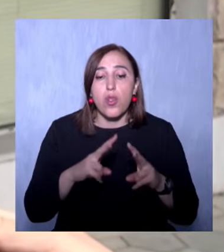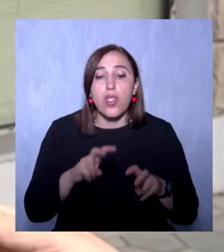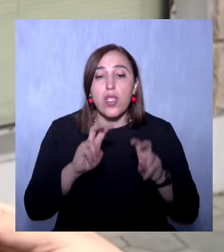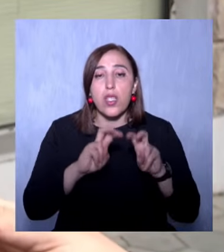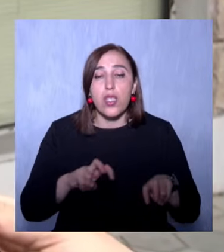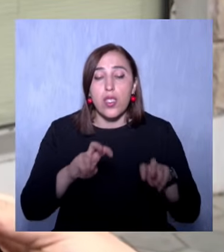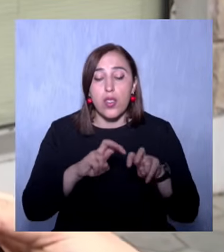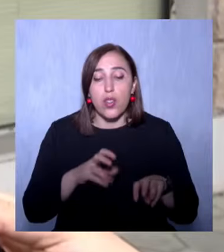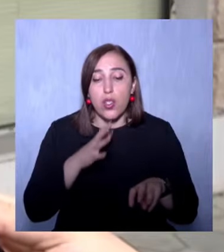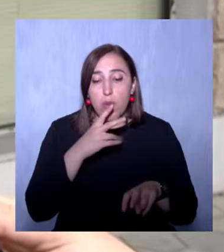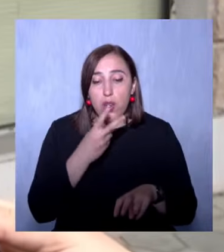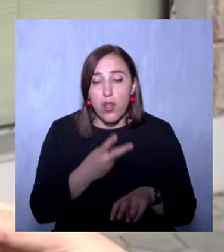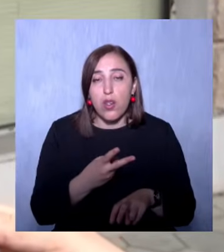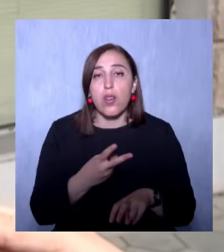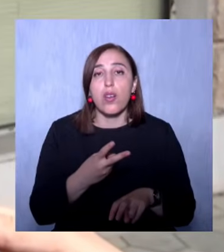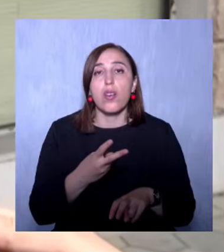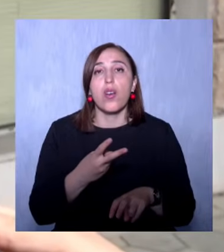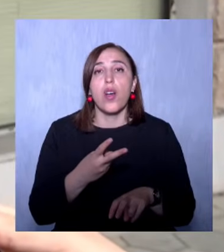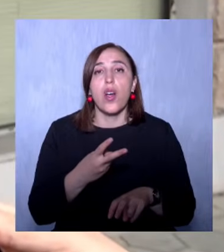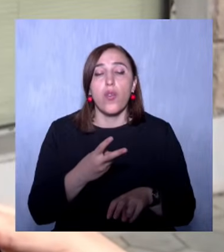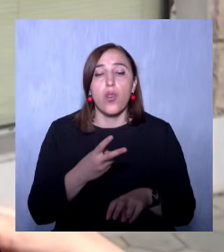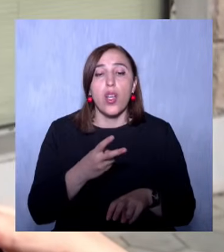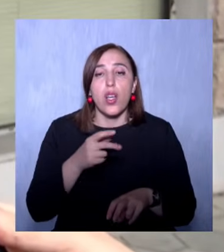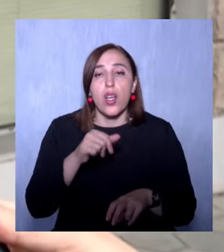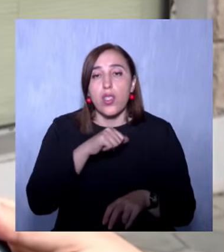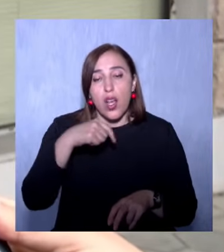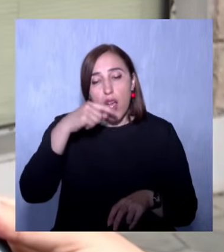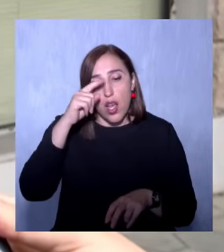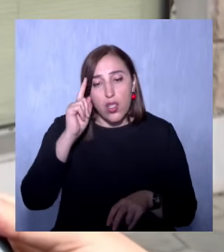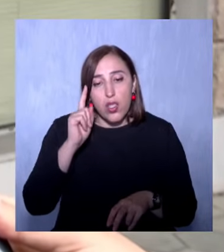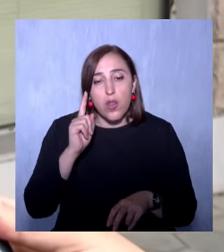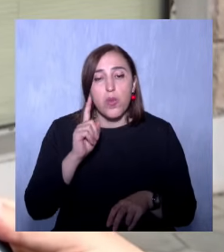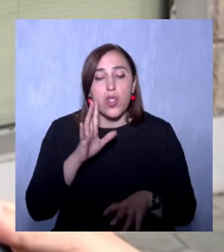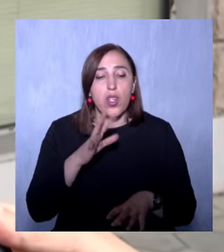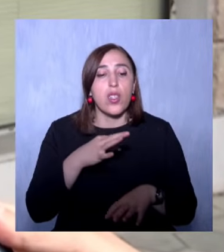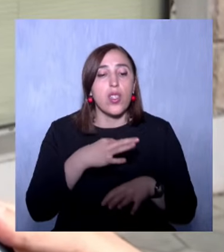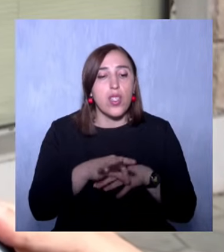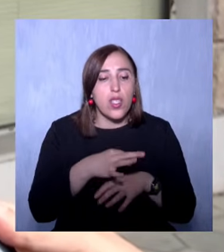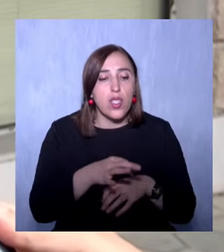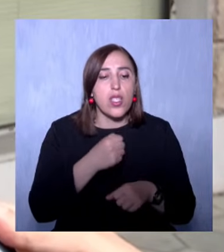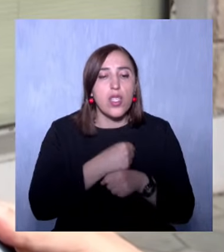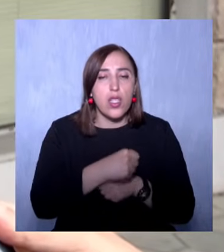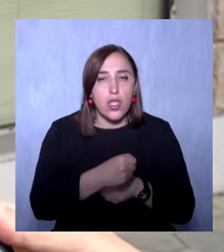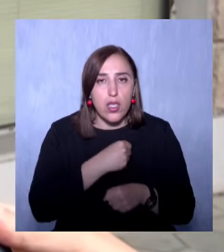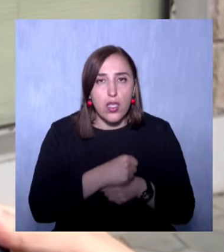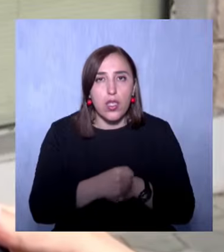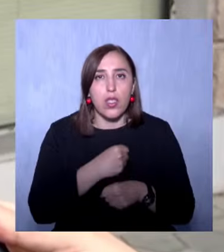զնության արդյունքները ցույց են տվել, որ նրանց նկատմամբ կիրառվել է խոշտանգման կտանքների